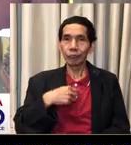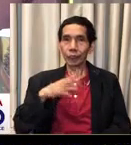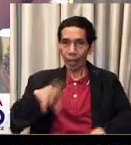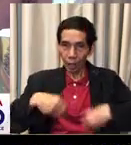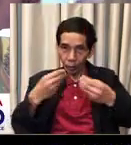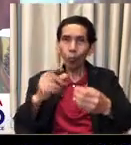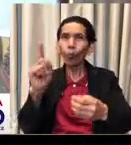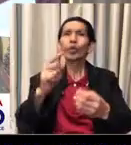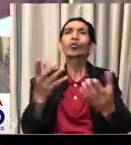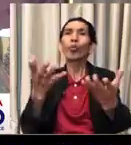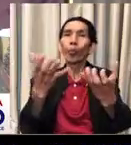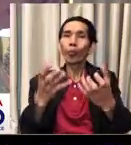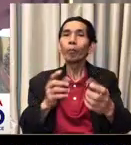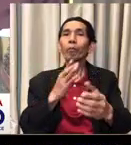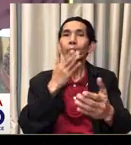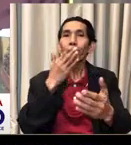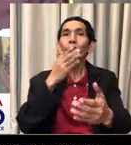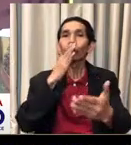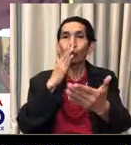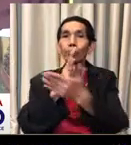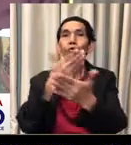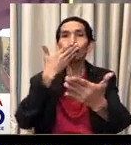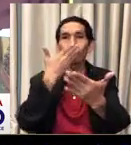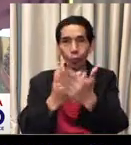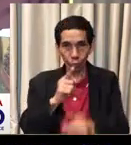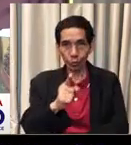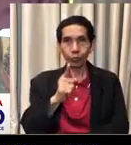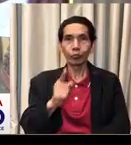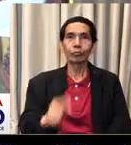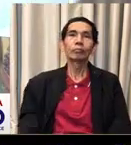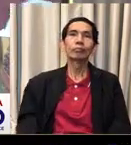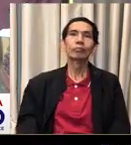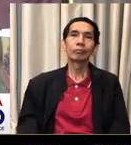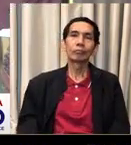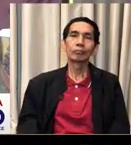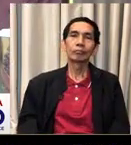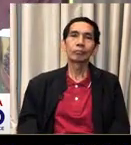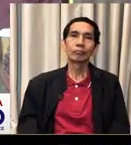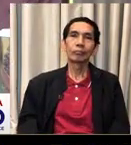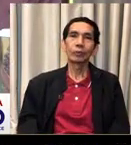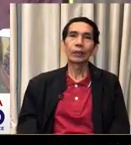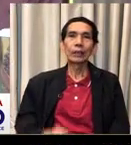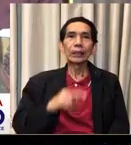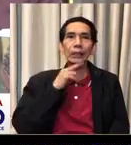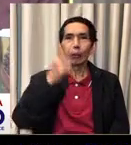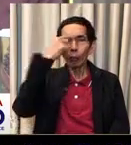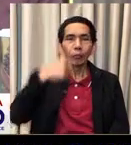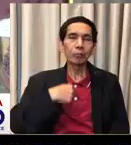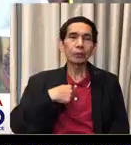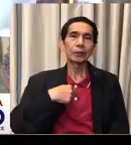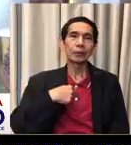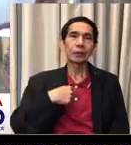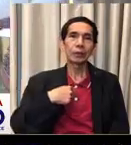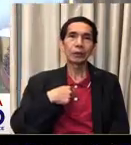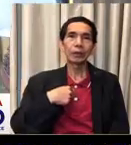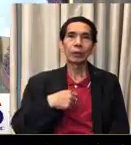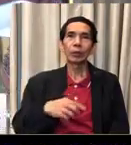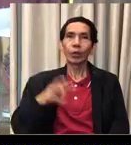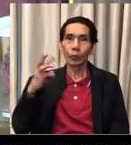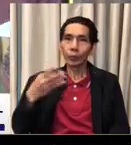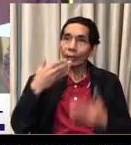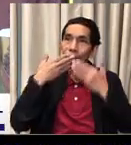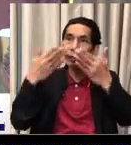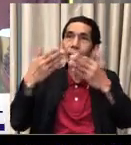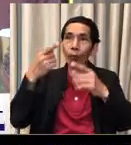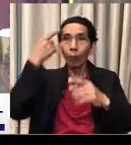Ibibigay ko naman what is duty sa mga empleyado. Saka hindi para sa akin yun. Ipagpasalamat na